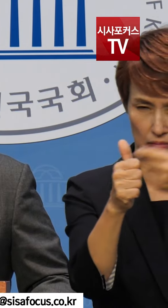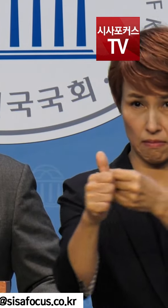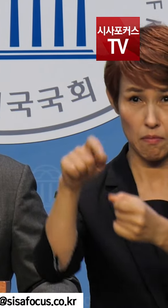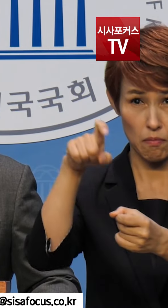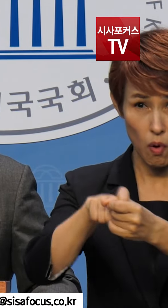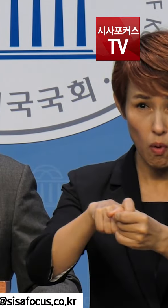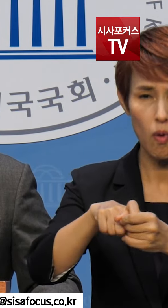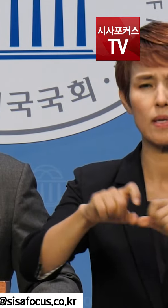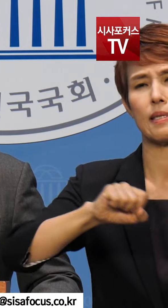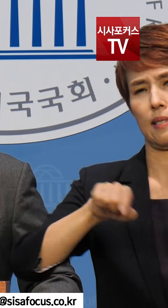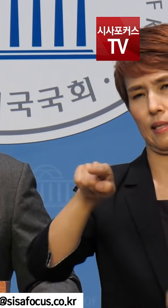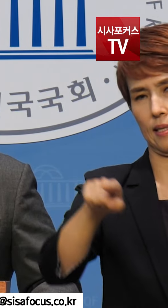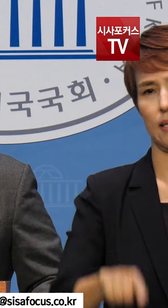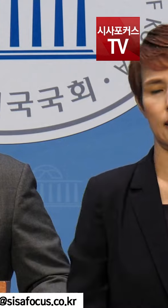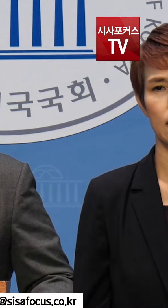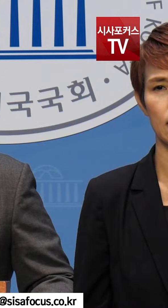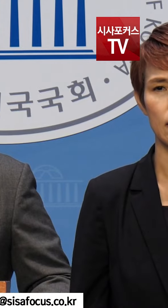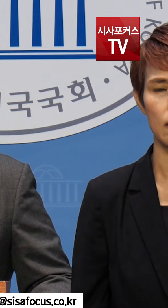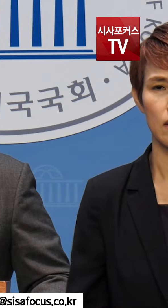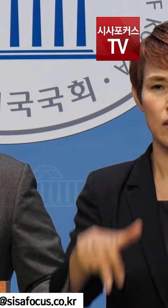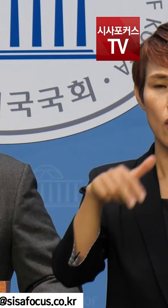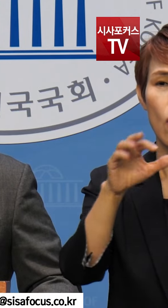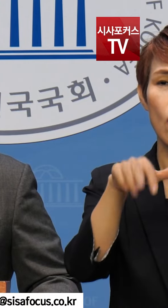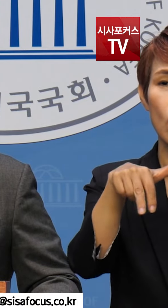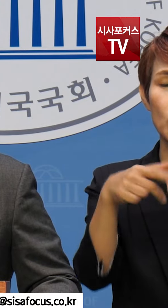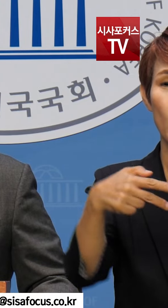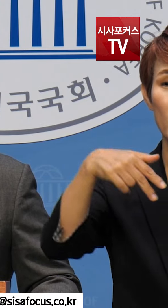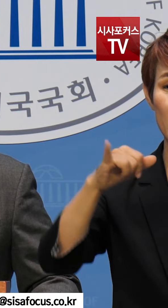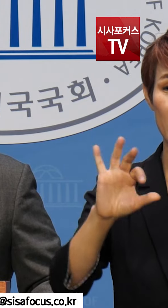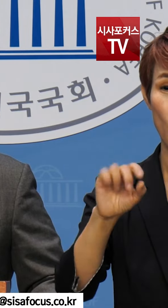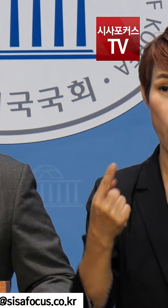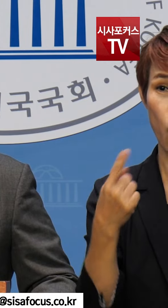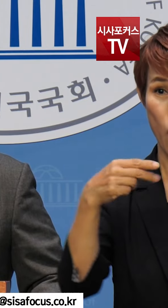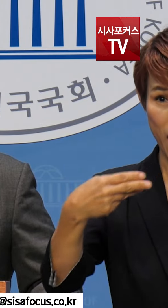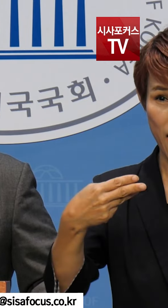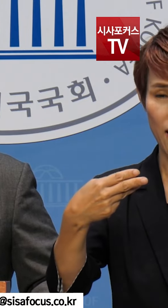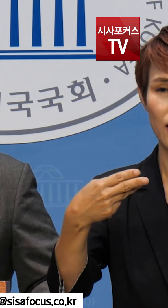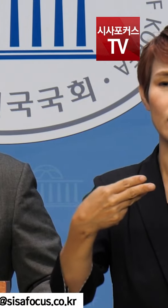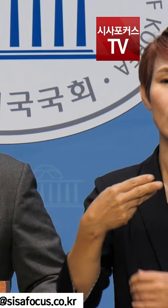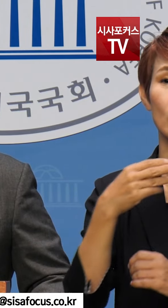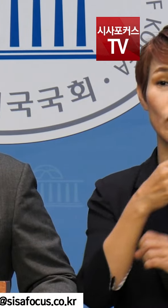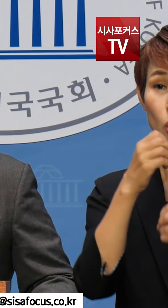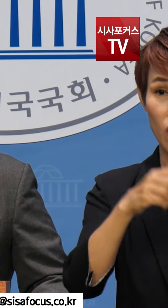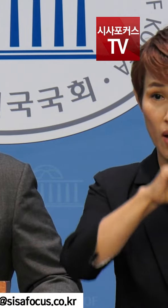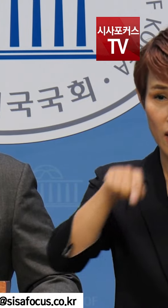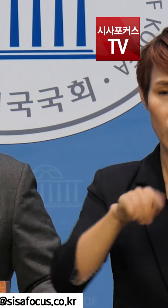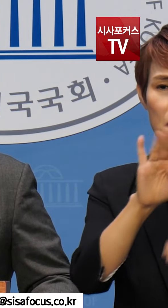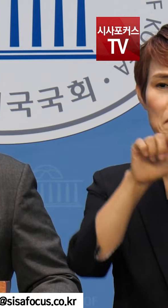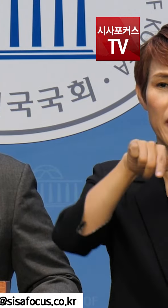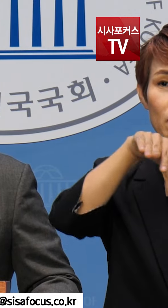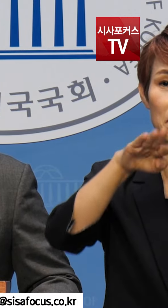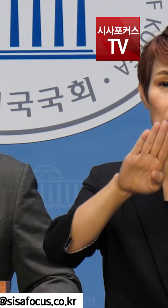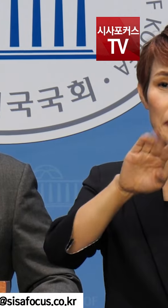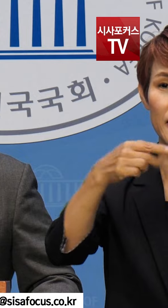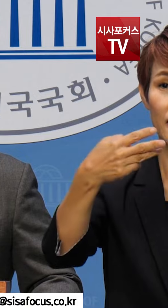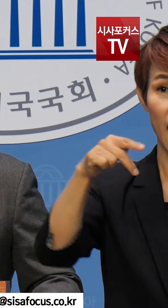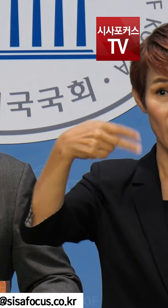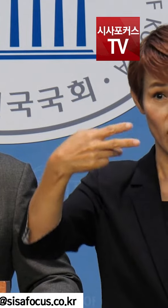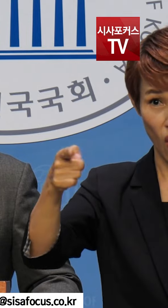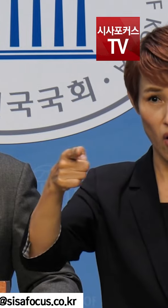시도입니다. 조지 오웰의 소설 1984에서 빅브라더는 독재를 유지하기